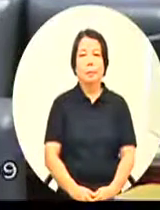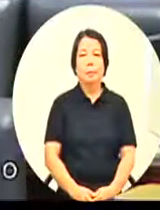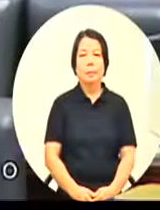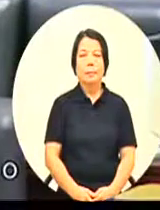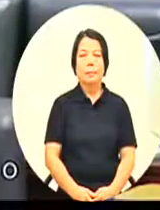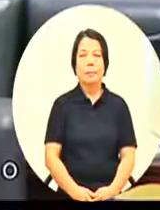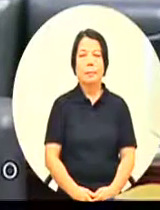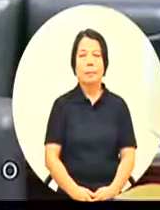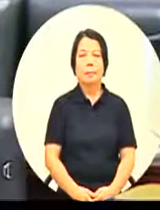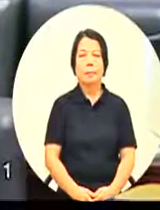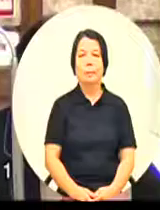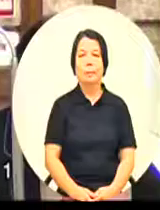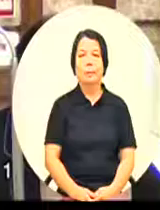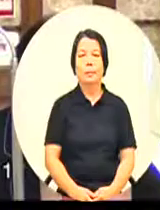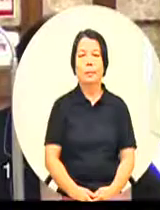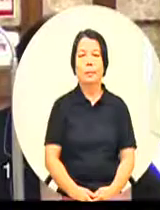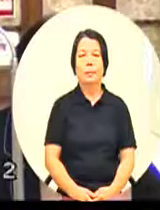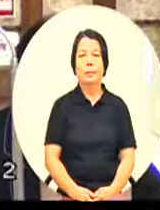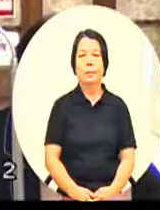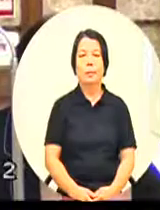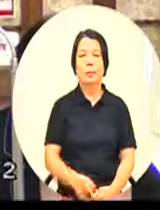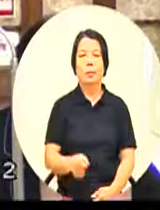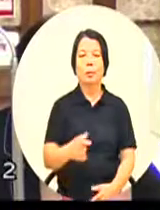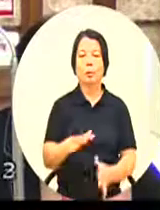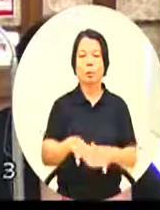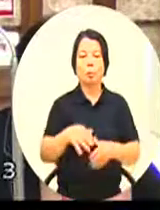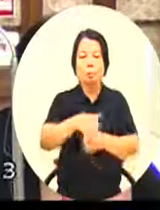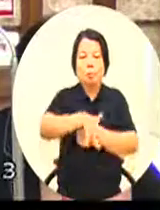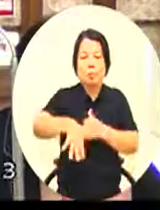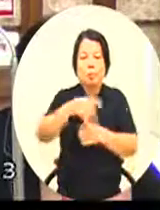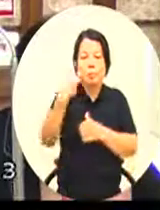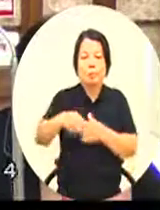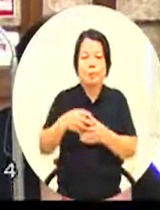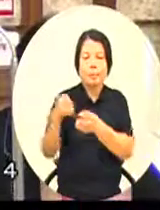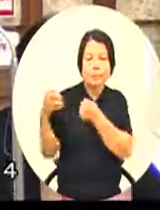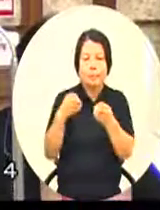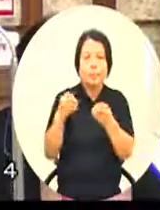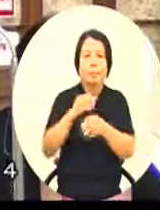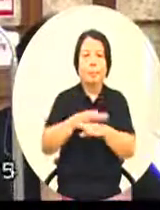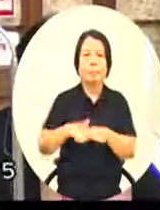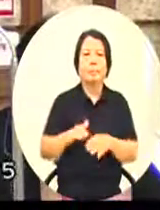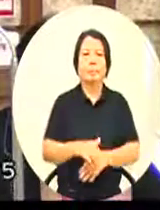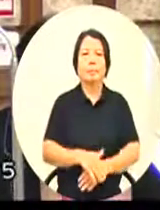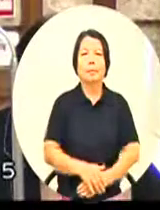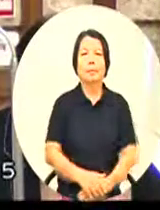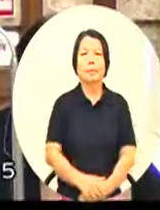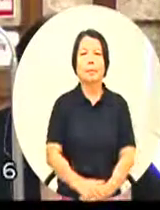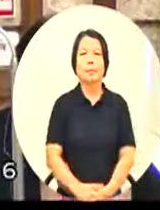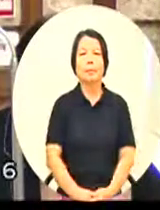我们尽快了，因为这个部分我们会再跟内部内部再讨论一下哈。